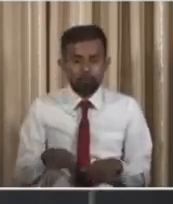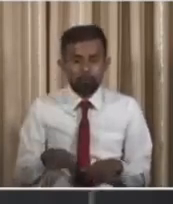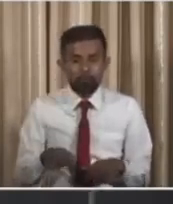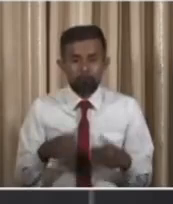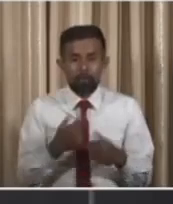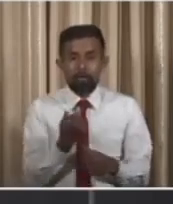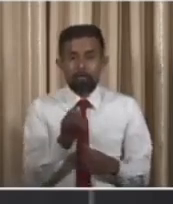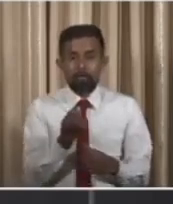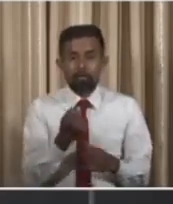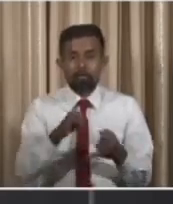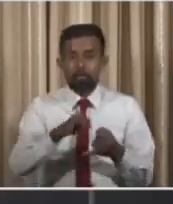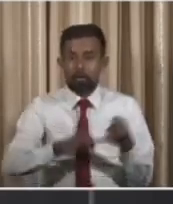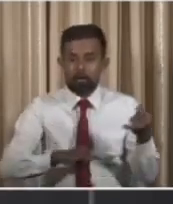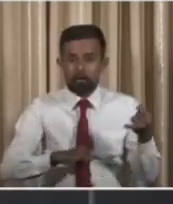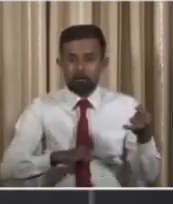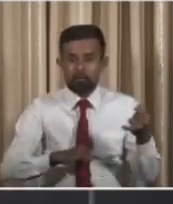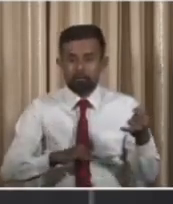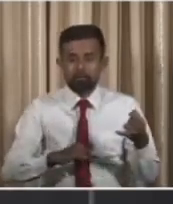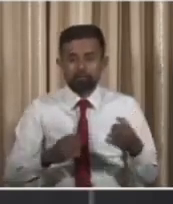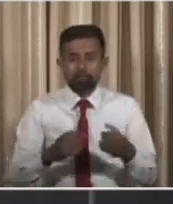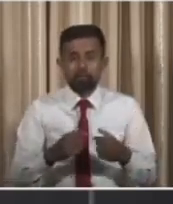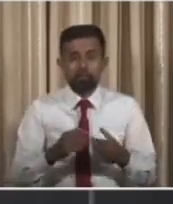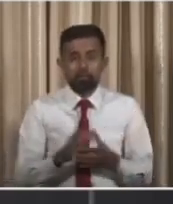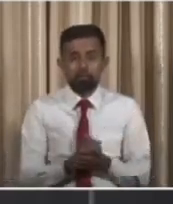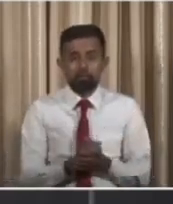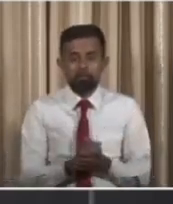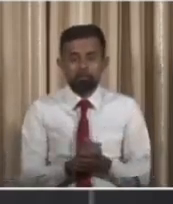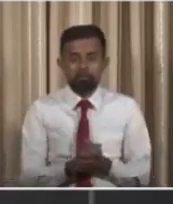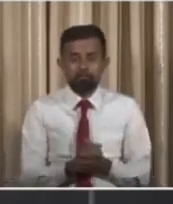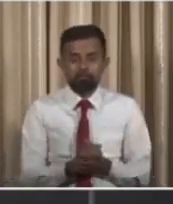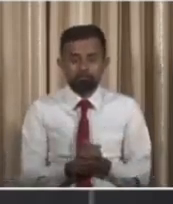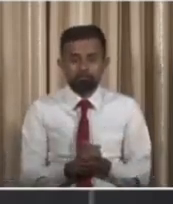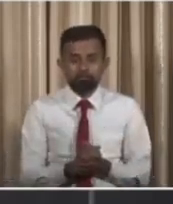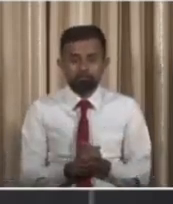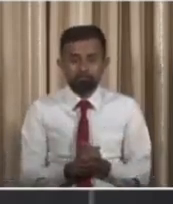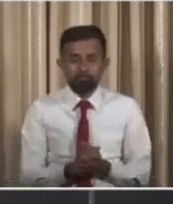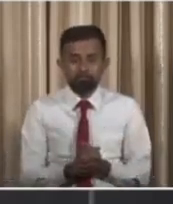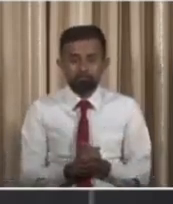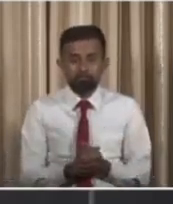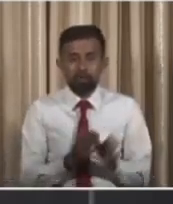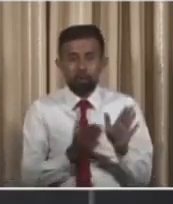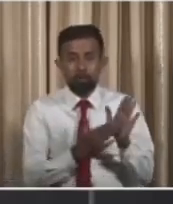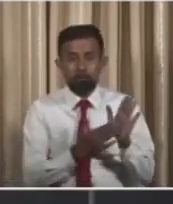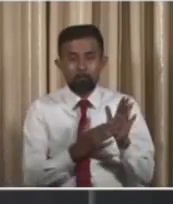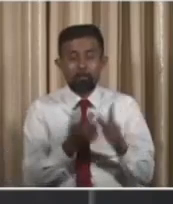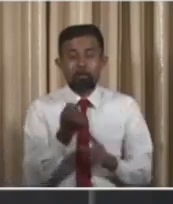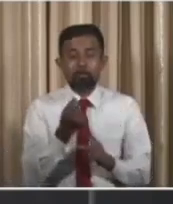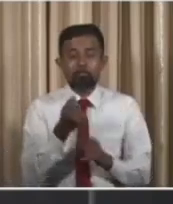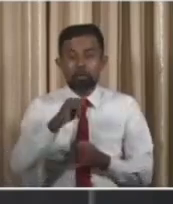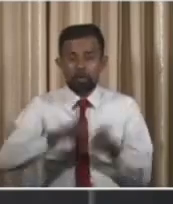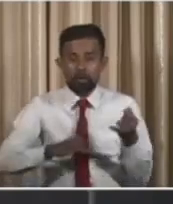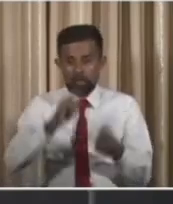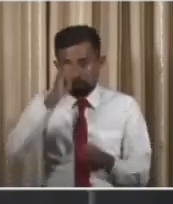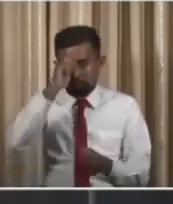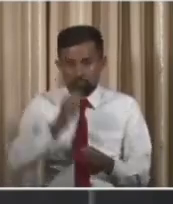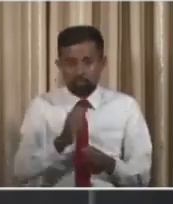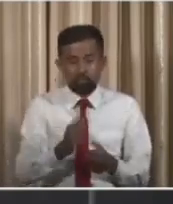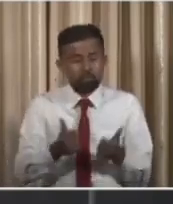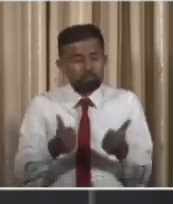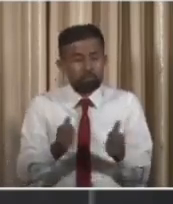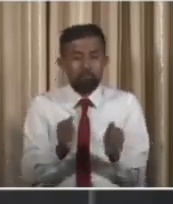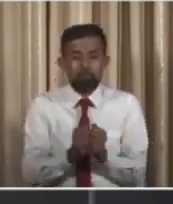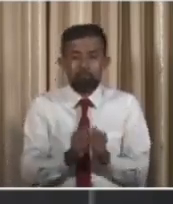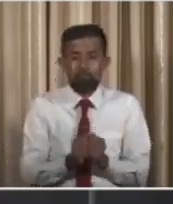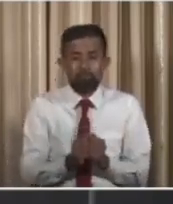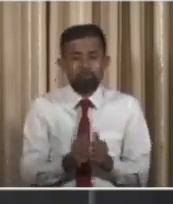apay mudal lekan tu ma, apay mahinda me, siriwadana mudal lekan tu ma, ati wisista seva wak